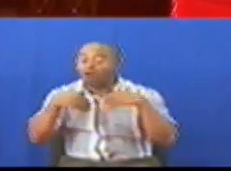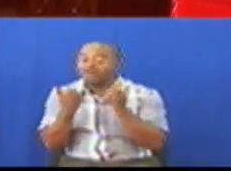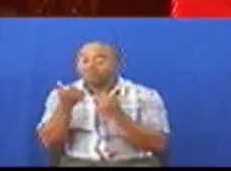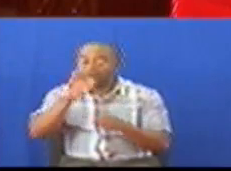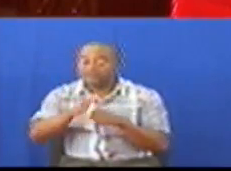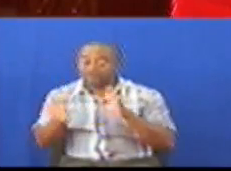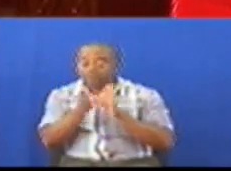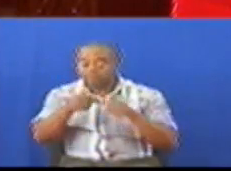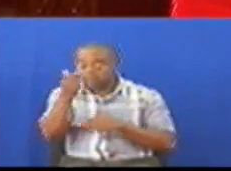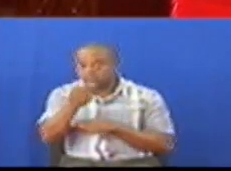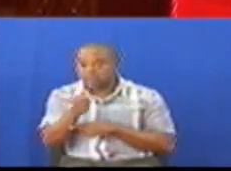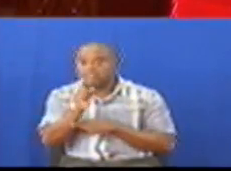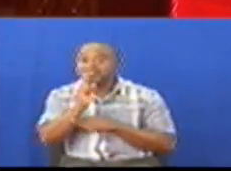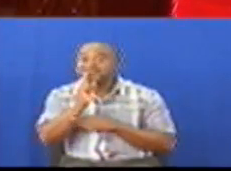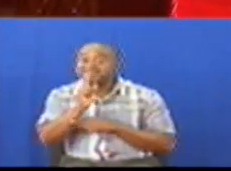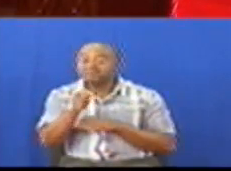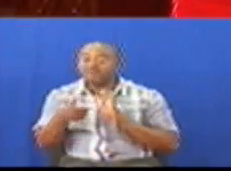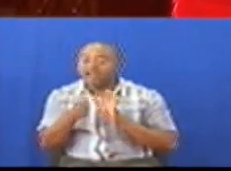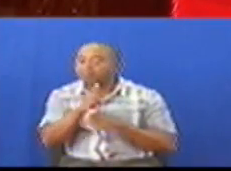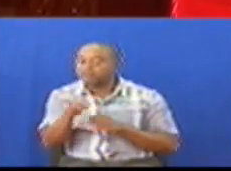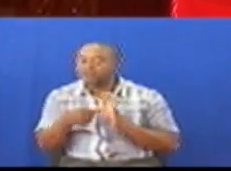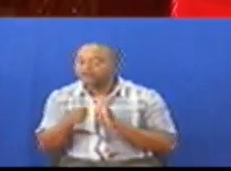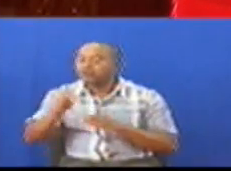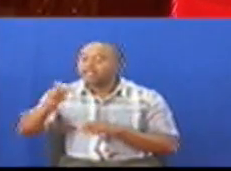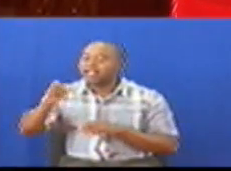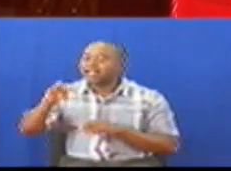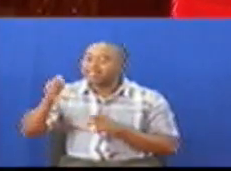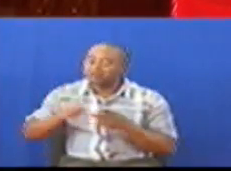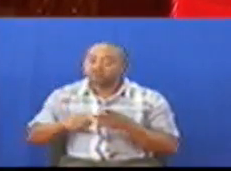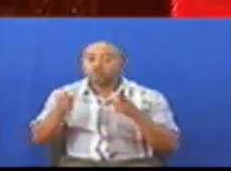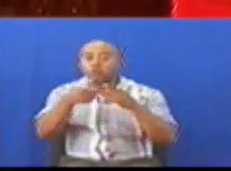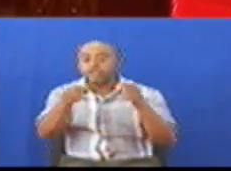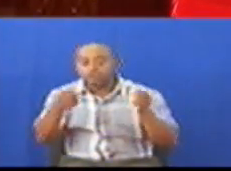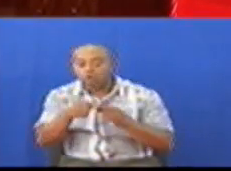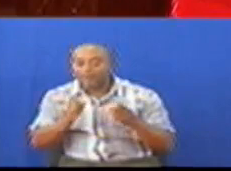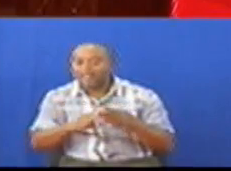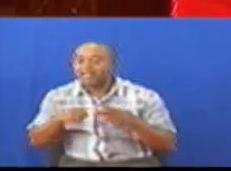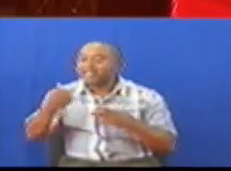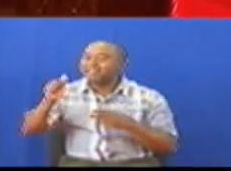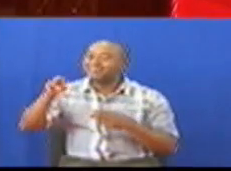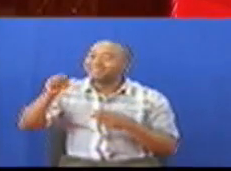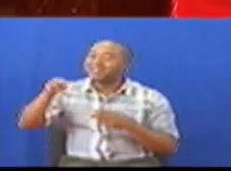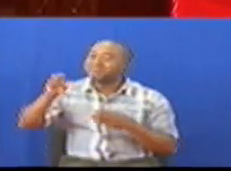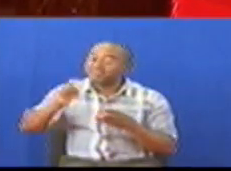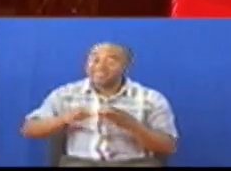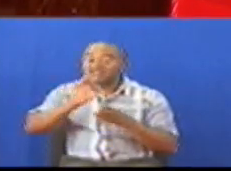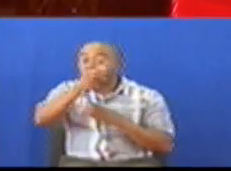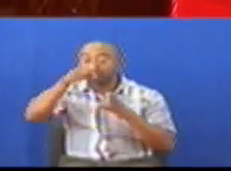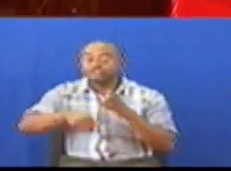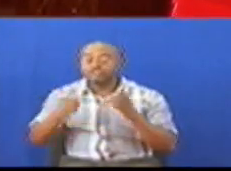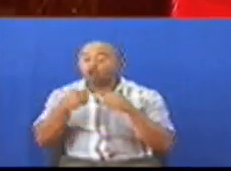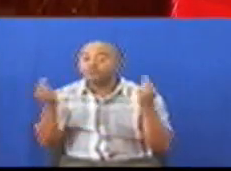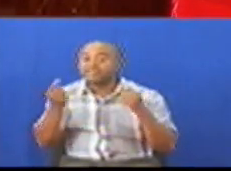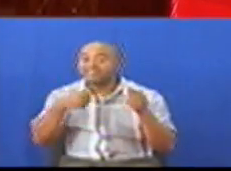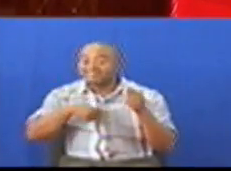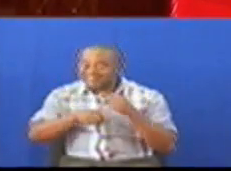kuna halmashauri kama vile Karatu, Kigoma Ujiji, Bariadi, Moshi Mjini, Musoma Mjini, Tarime ambazo zilikuwa chini ya upinzani katika serikali za awamu